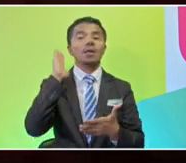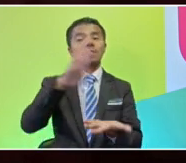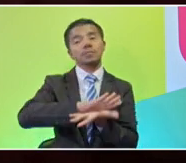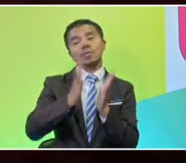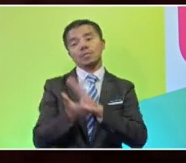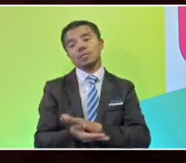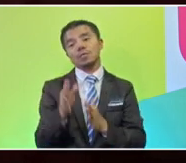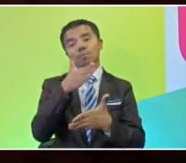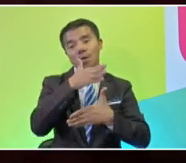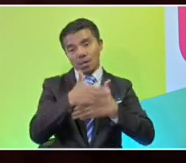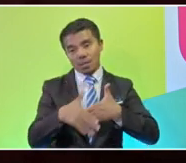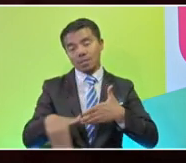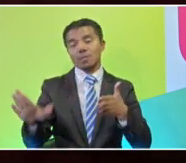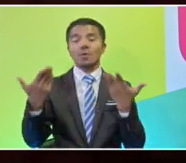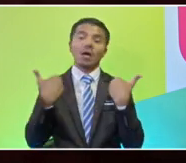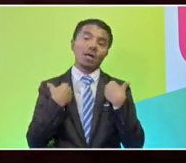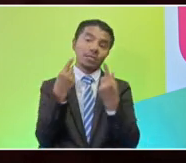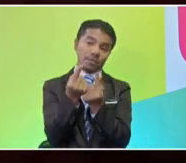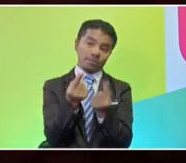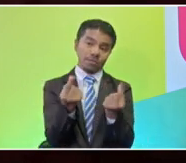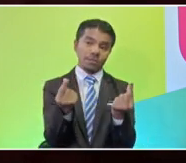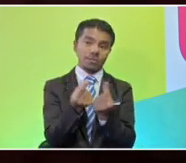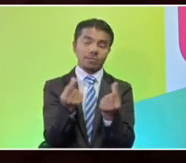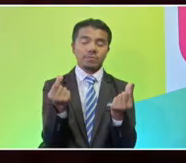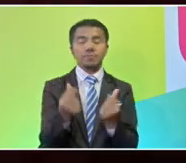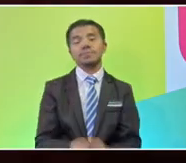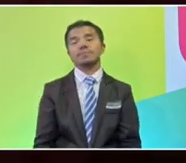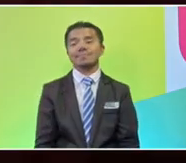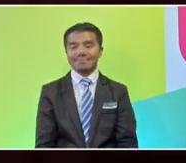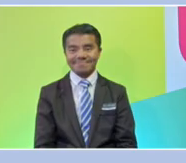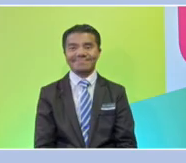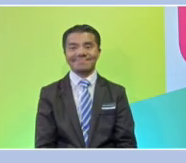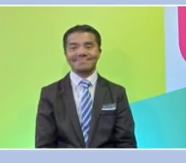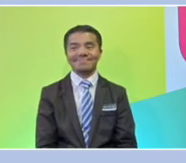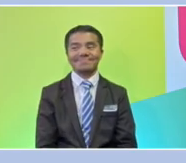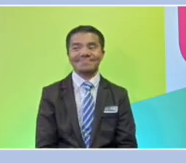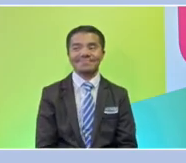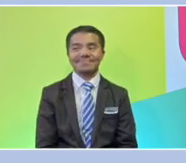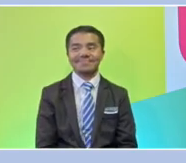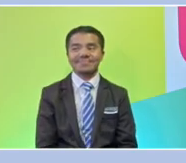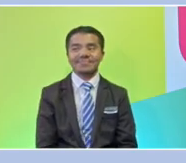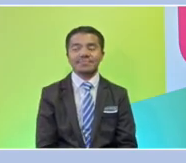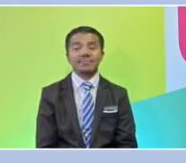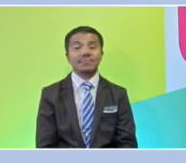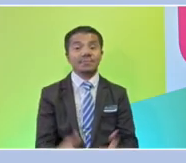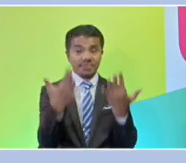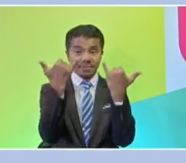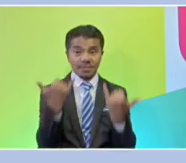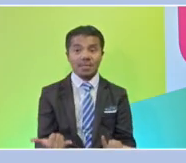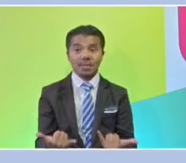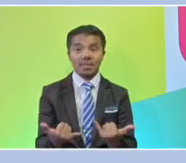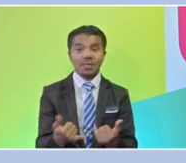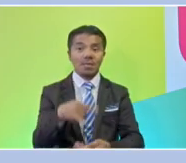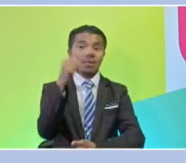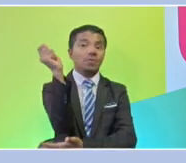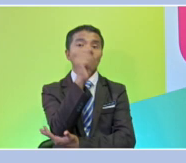dan di dalam mangga itu terdapat biji mangga Nah itu dia oke seterusnya kita lihat tumbuhan